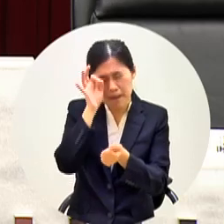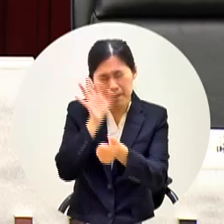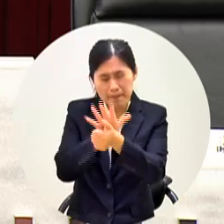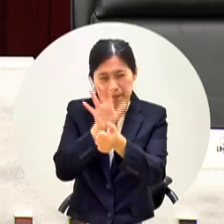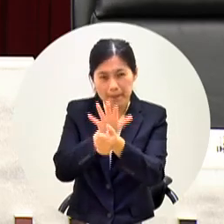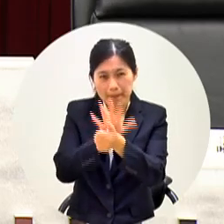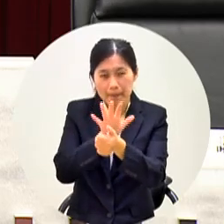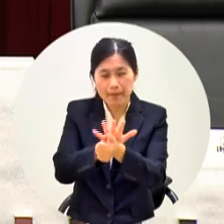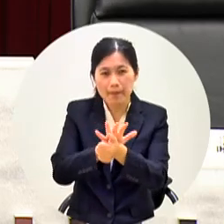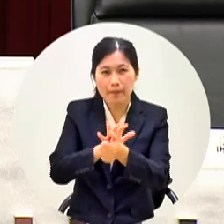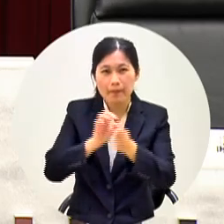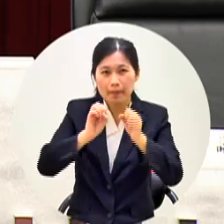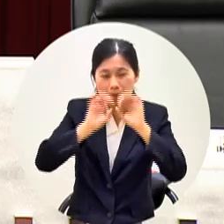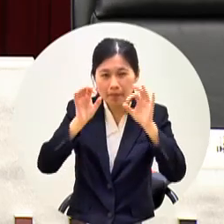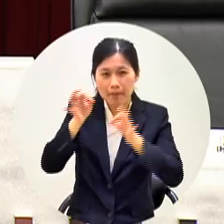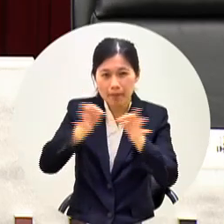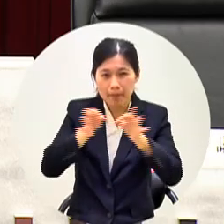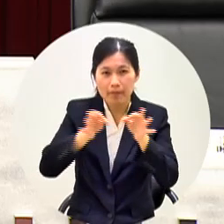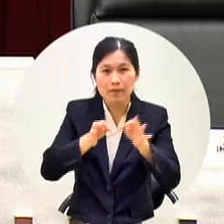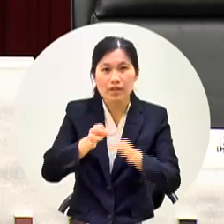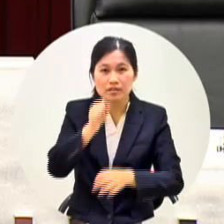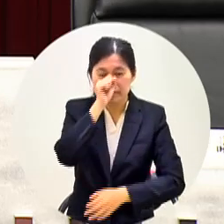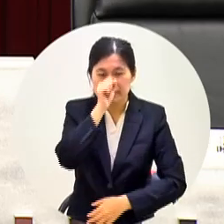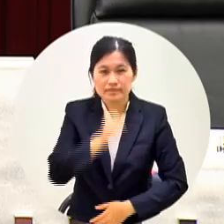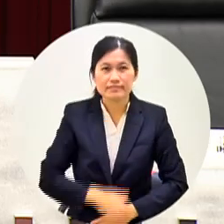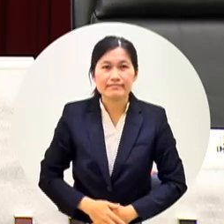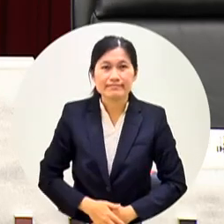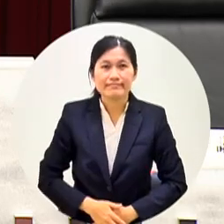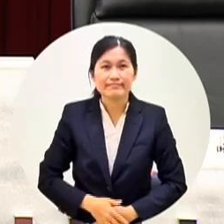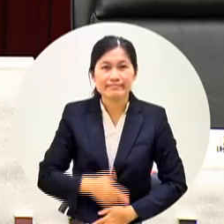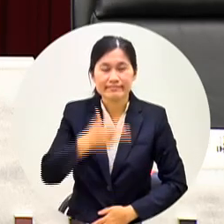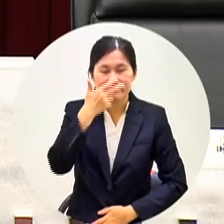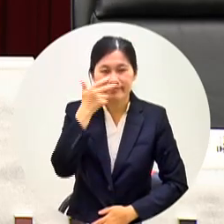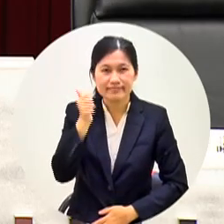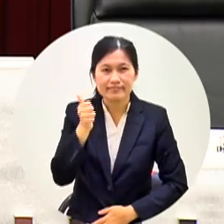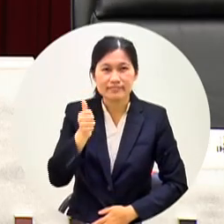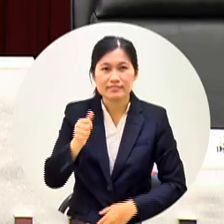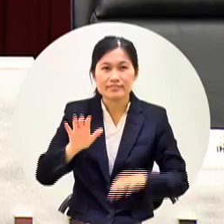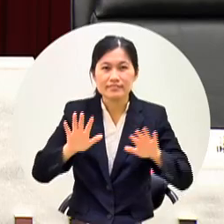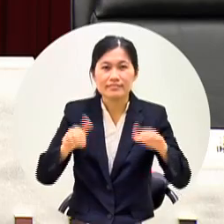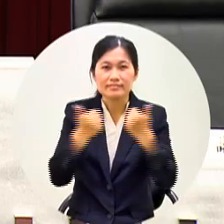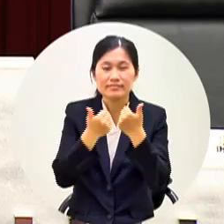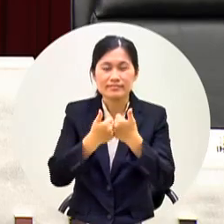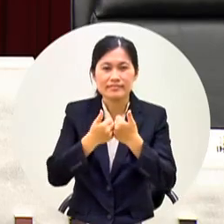因到营销哦，好了哈，那也好，散会了哈。